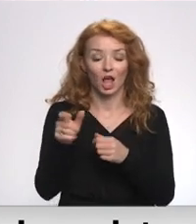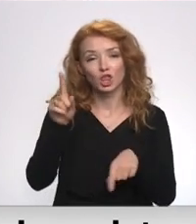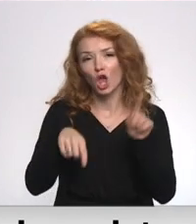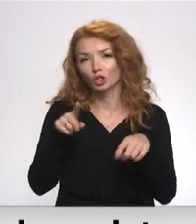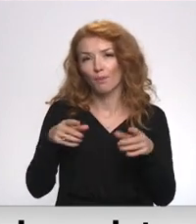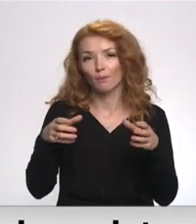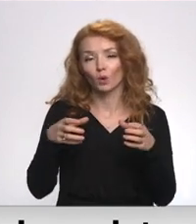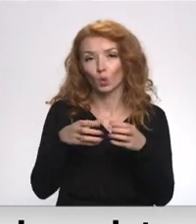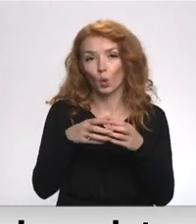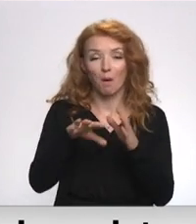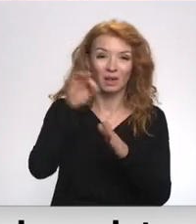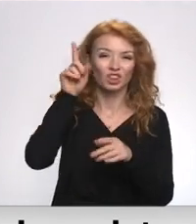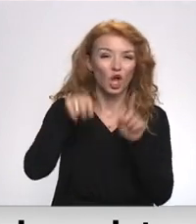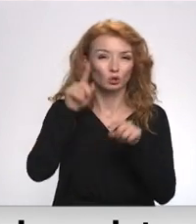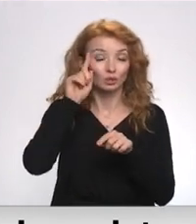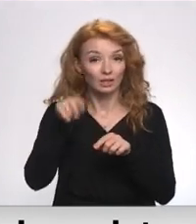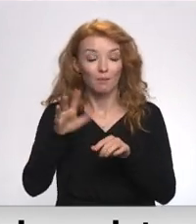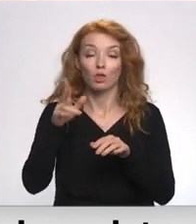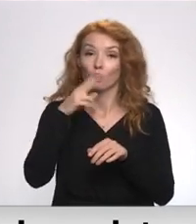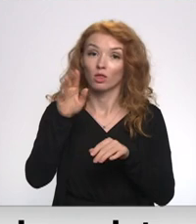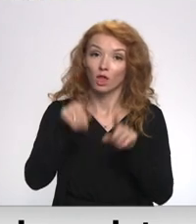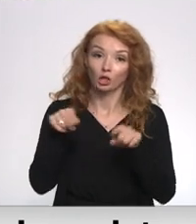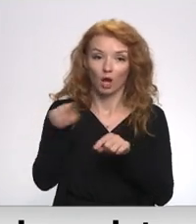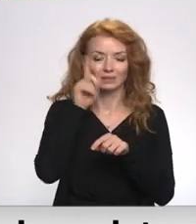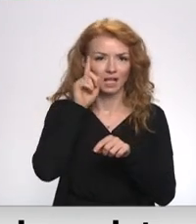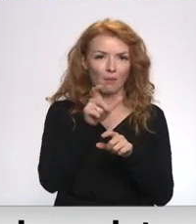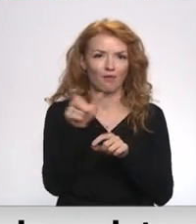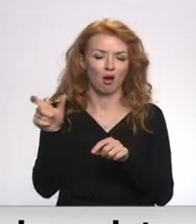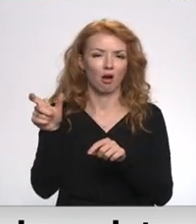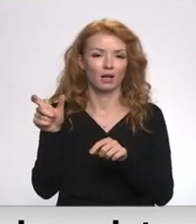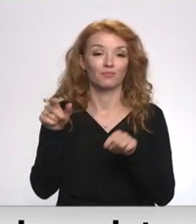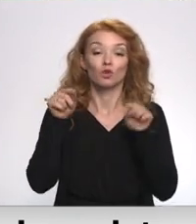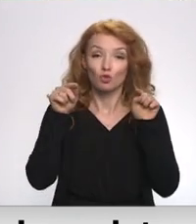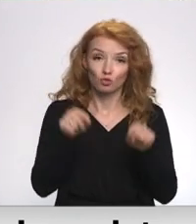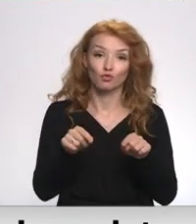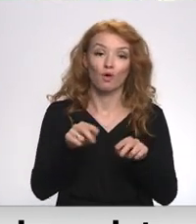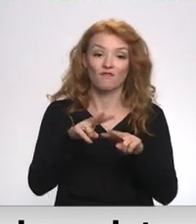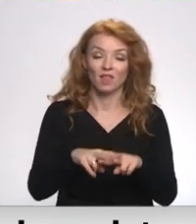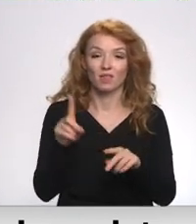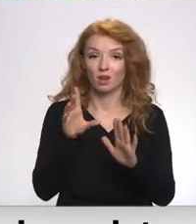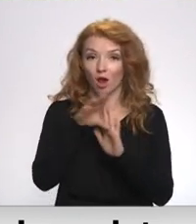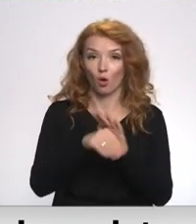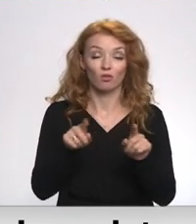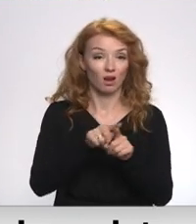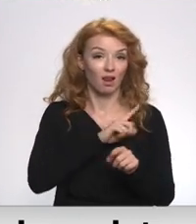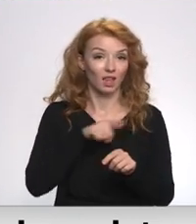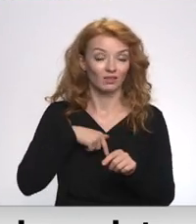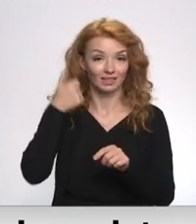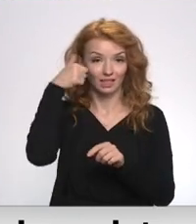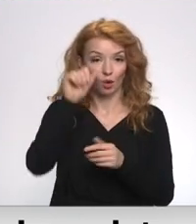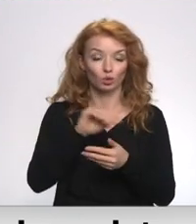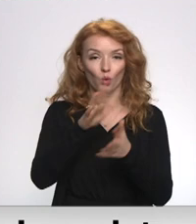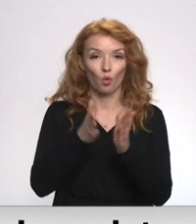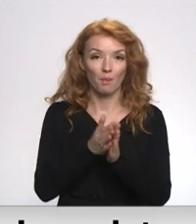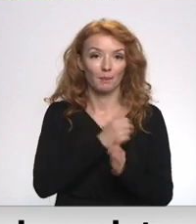tur zināms viens vai divi, no dažām zinām gandrīz visi. Šī Nacionālo partizānu vieta ir iekļauta arī Latvijas un Igaunijas